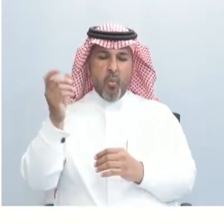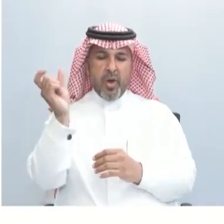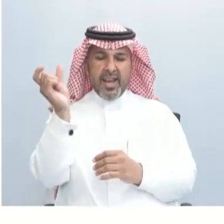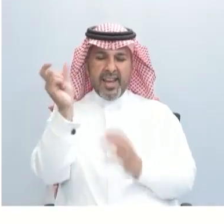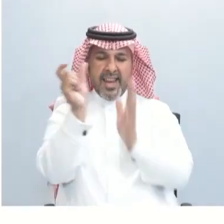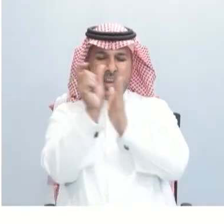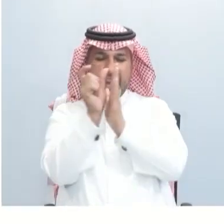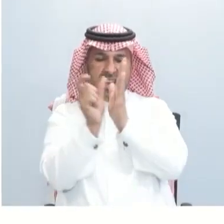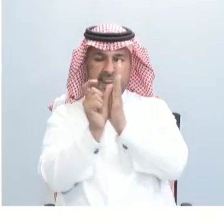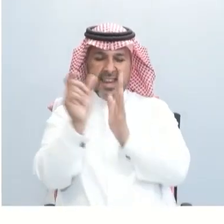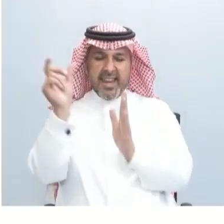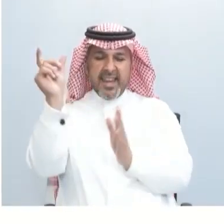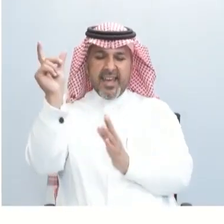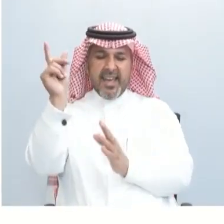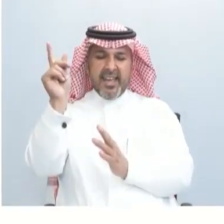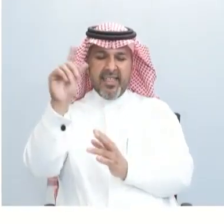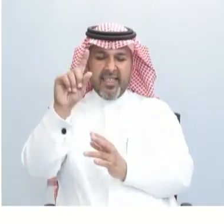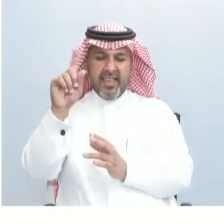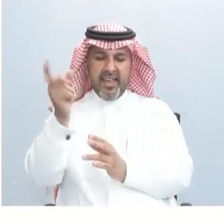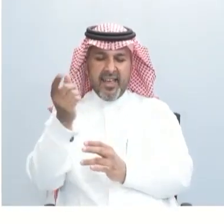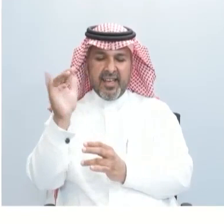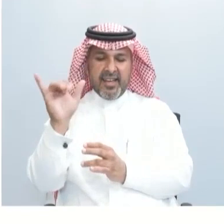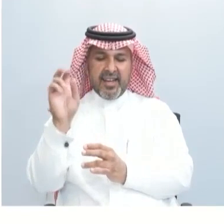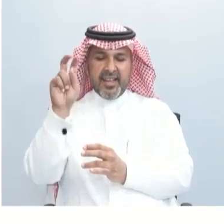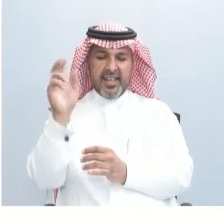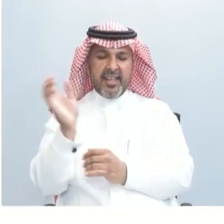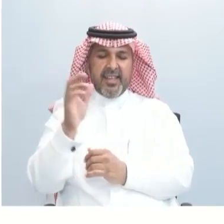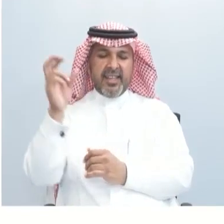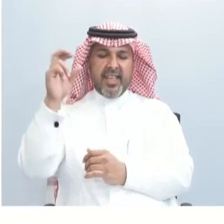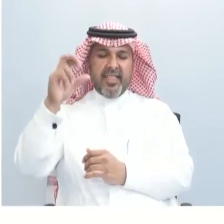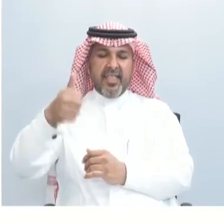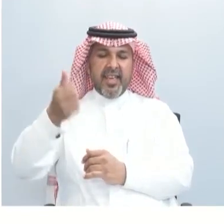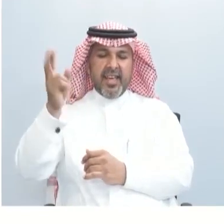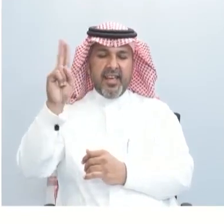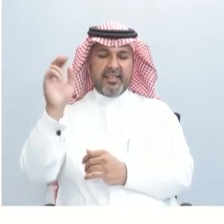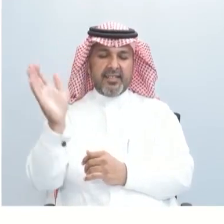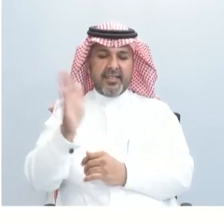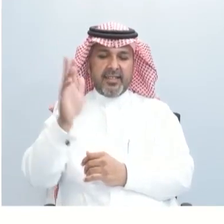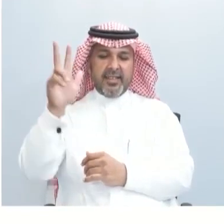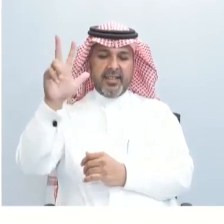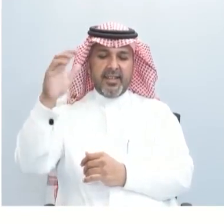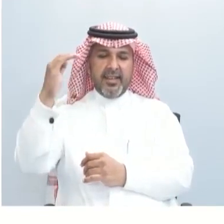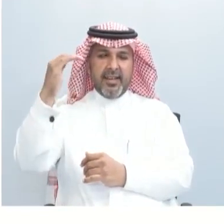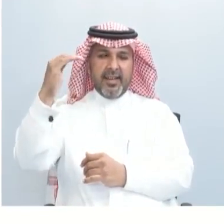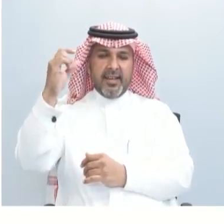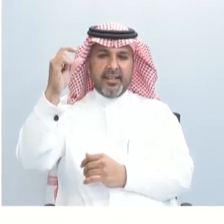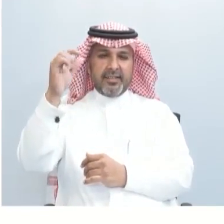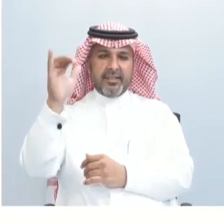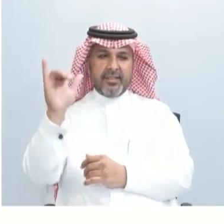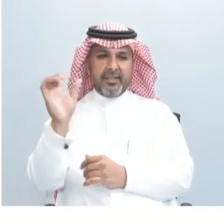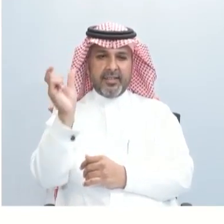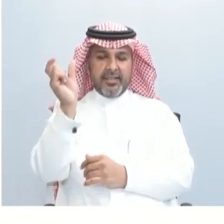ذات الحدين لما كان اللي هو عندنا نكتب توافيق الحد لما يكون مثلا